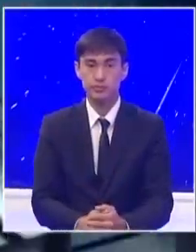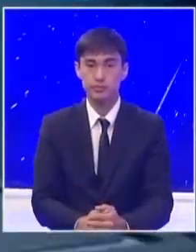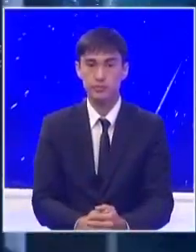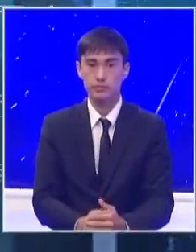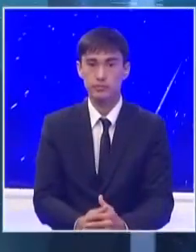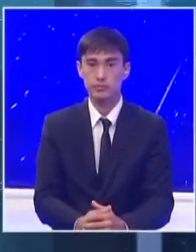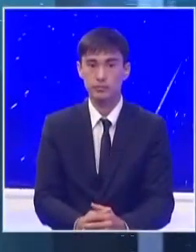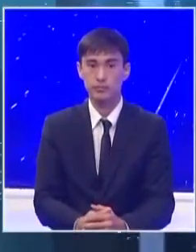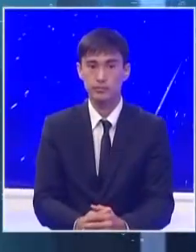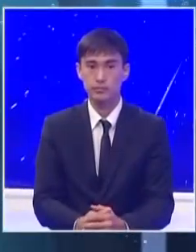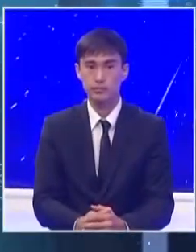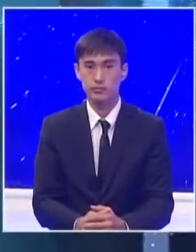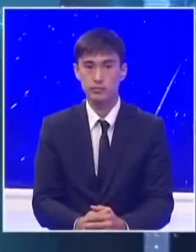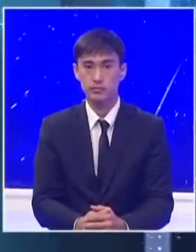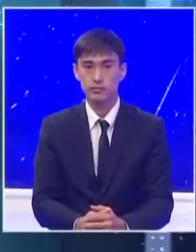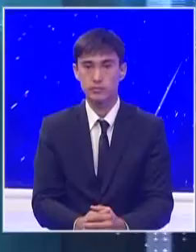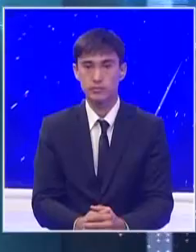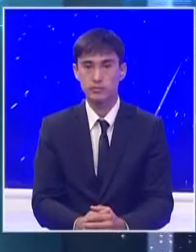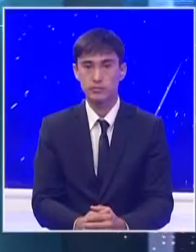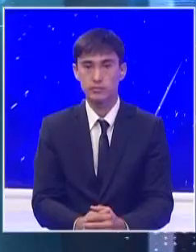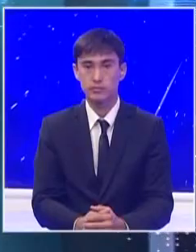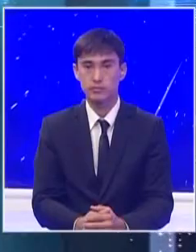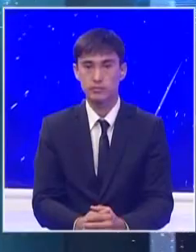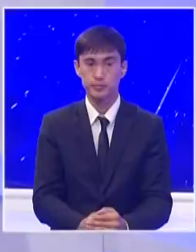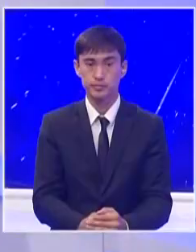дайындаған Шалқар Нұрмұхамбет, Жетісу арнасы.